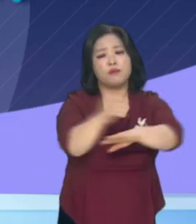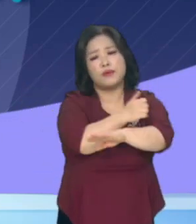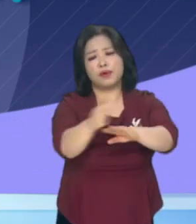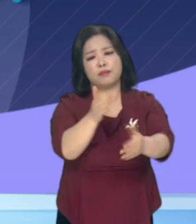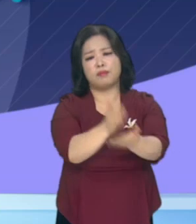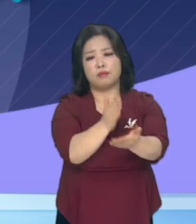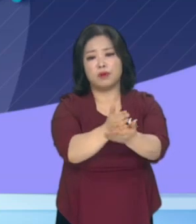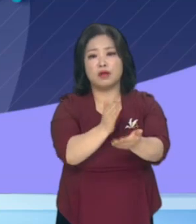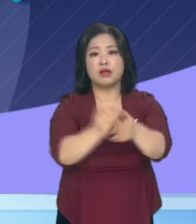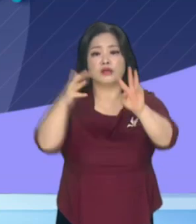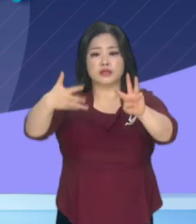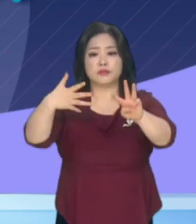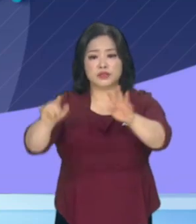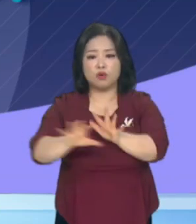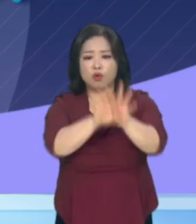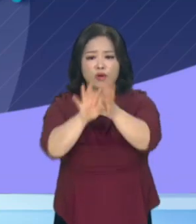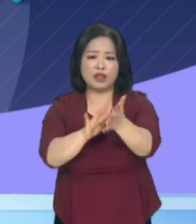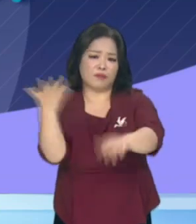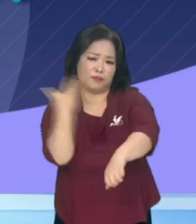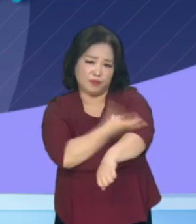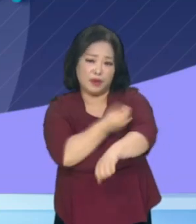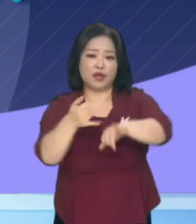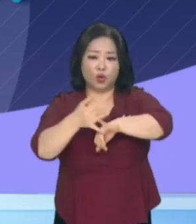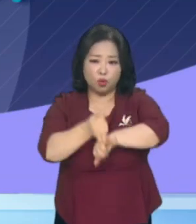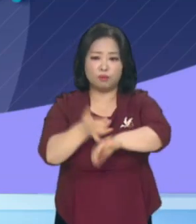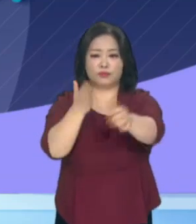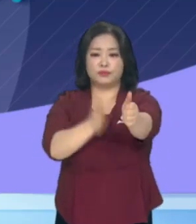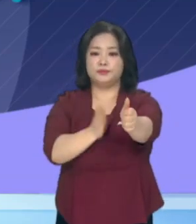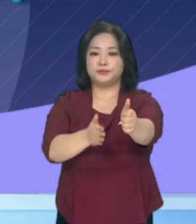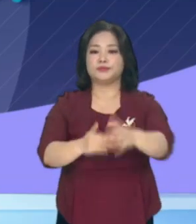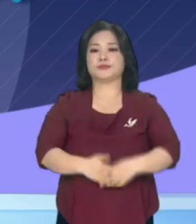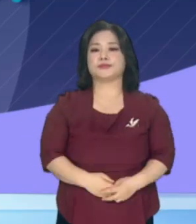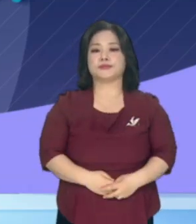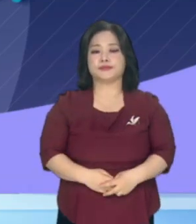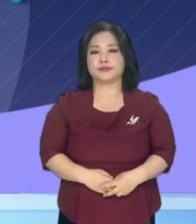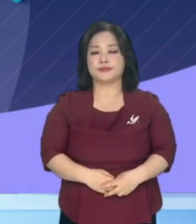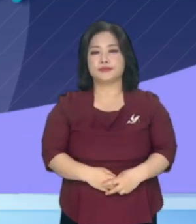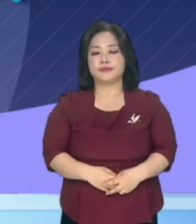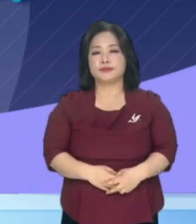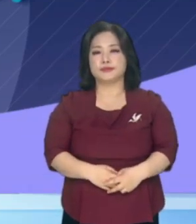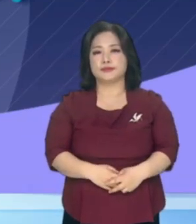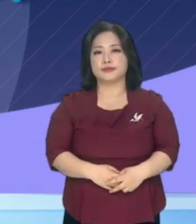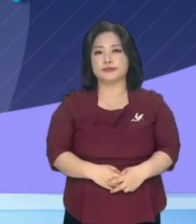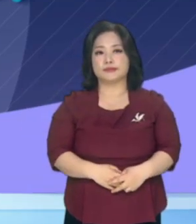자제하고 3차 접종에 참여해달라고 거듭 당부했습니다. 지금까지 그래픽 뉴스였습니다.